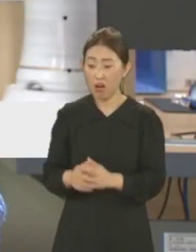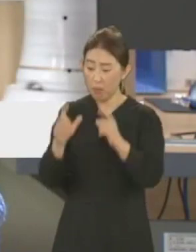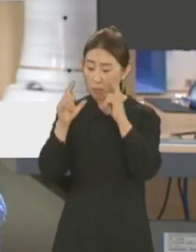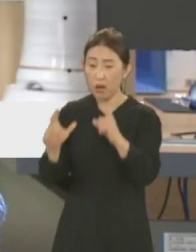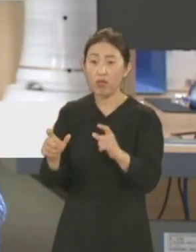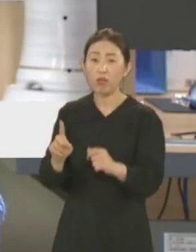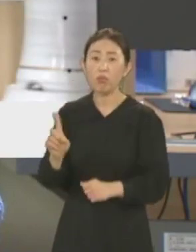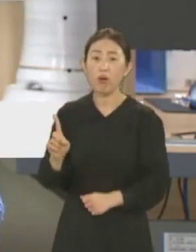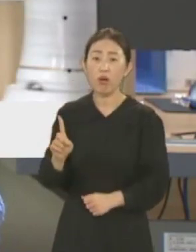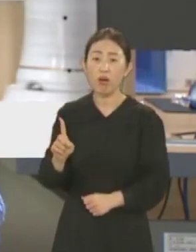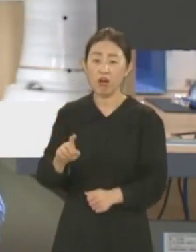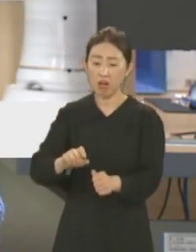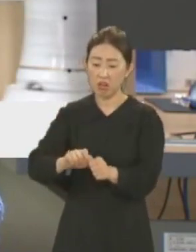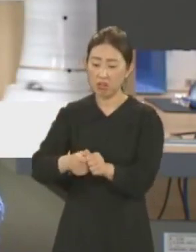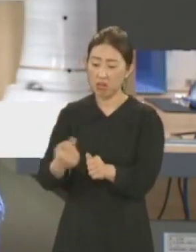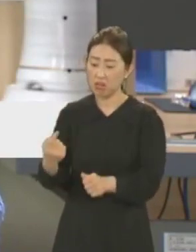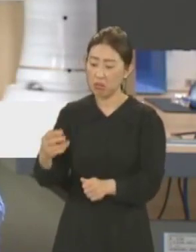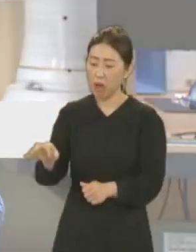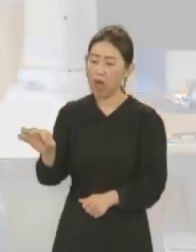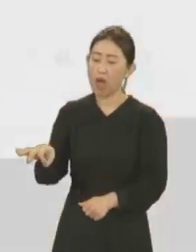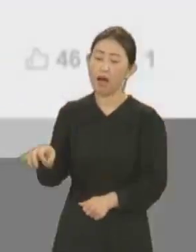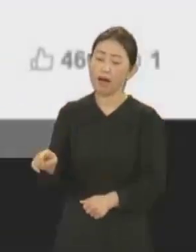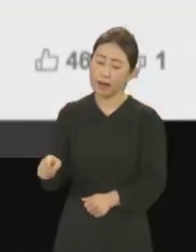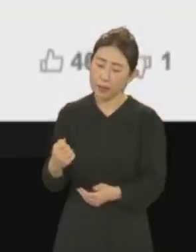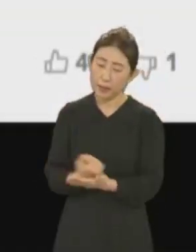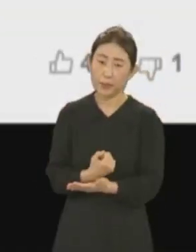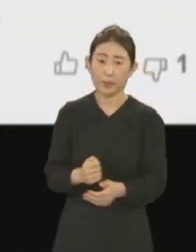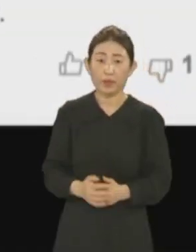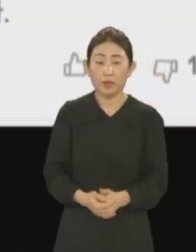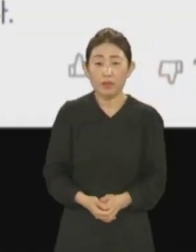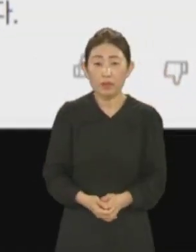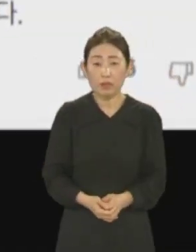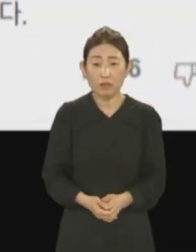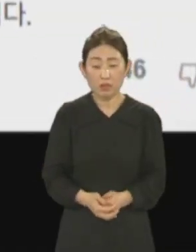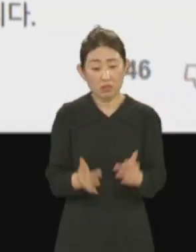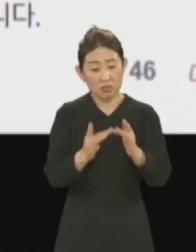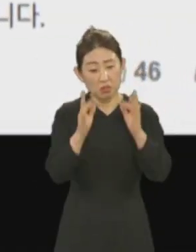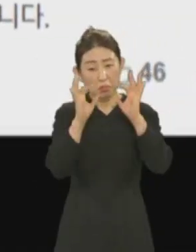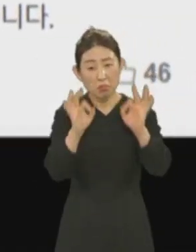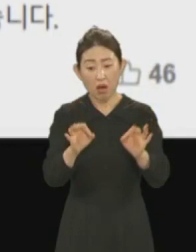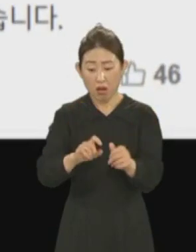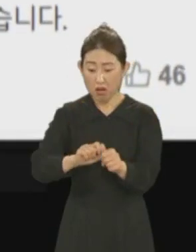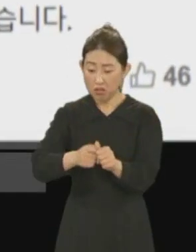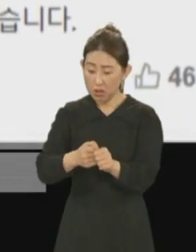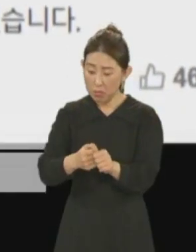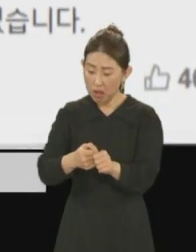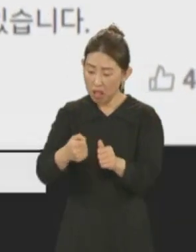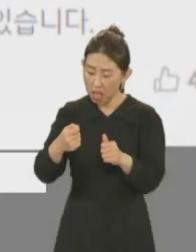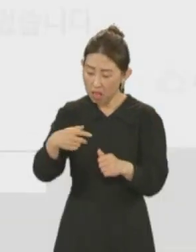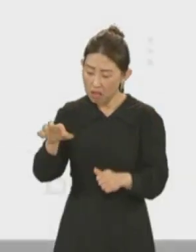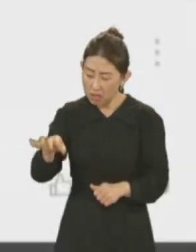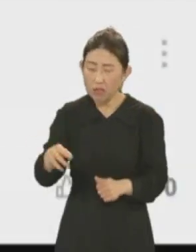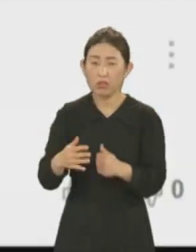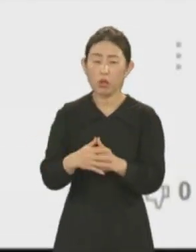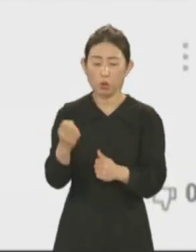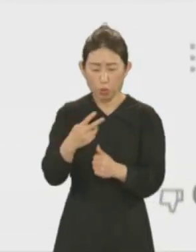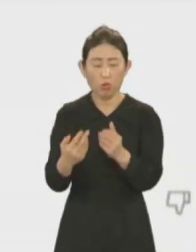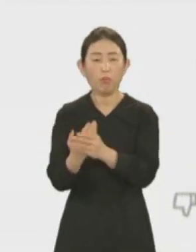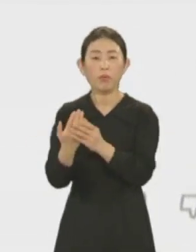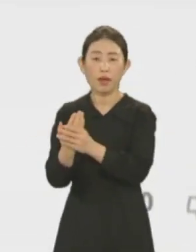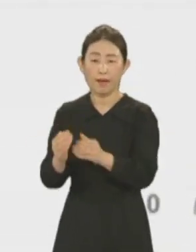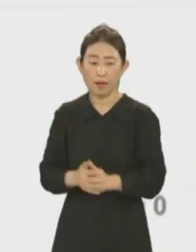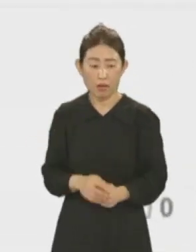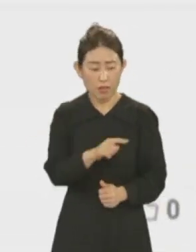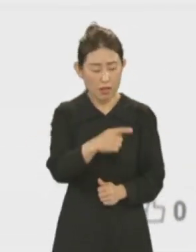판결이 아쉬운 부분 사실 있습니다 네티즌들도 약하게 처벌하니 재발하는거다 피해자는